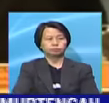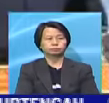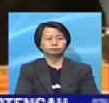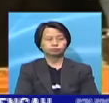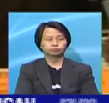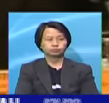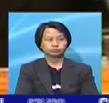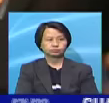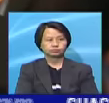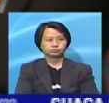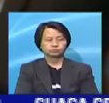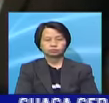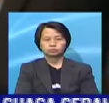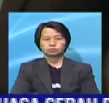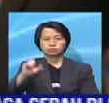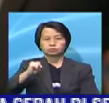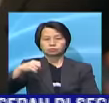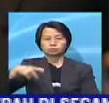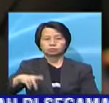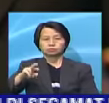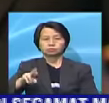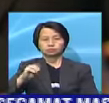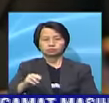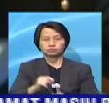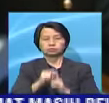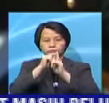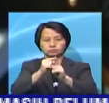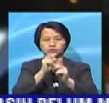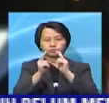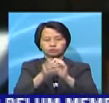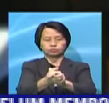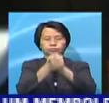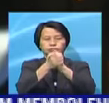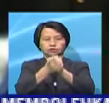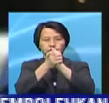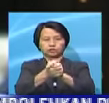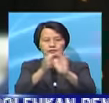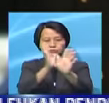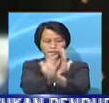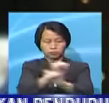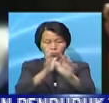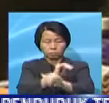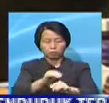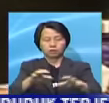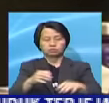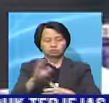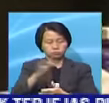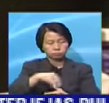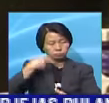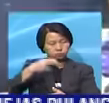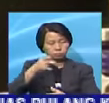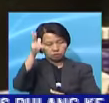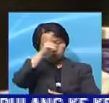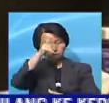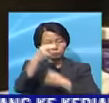Kwan. Sementara itu, SPRM dalam kenyataan yang dikeluarkan mengucapkan tahniah kepada Sarawak yang melakar sejarah sebagai